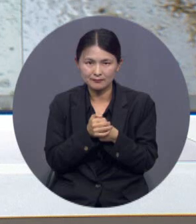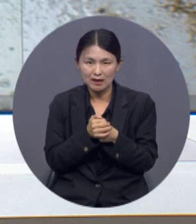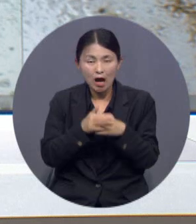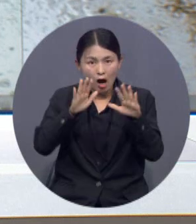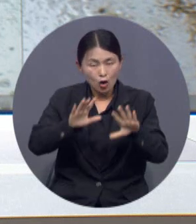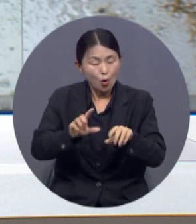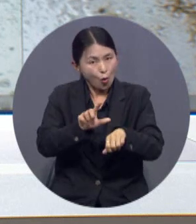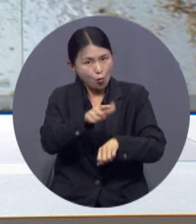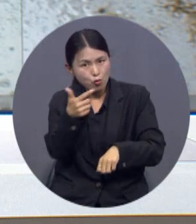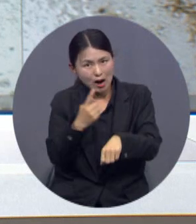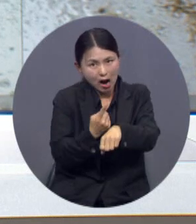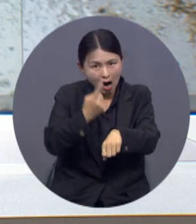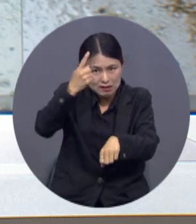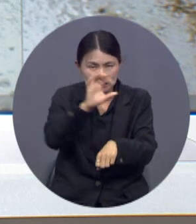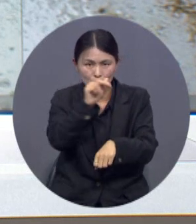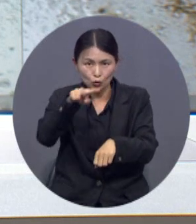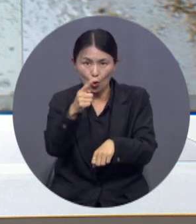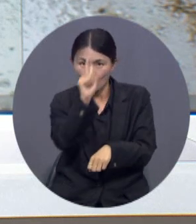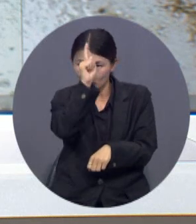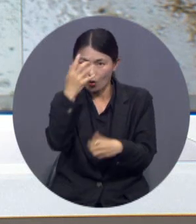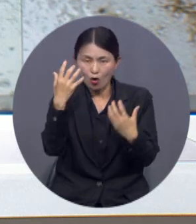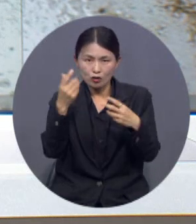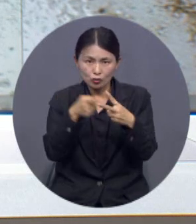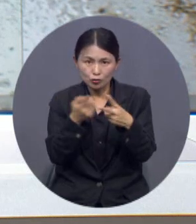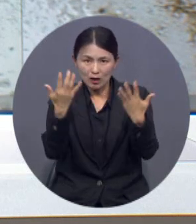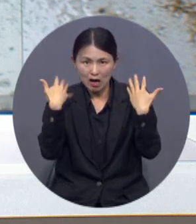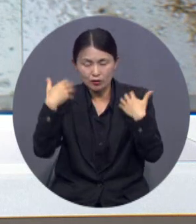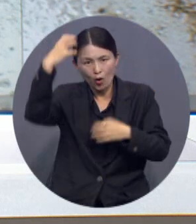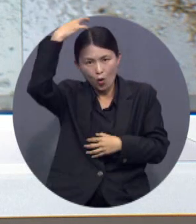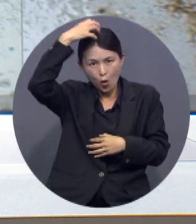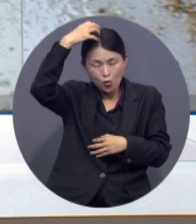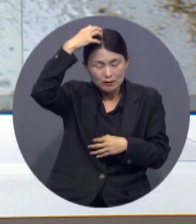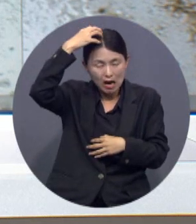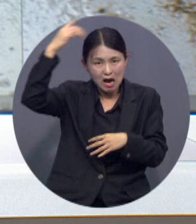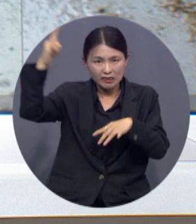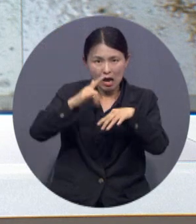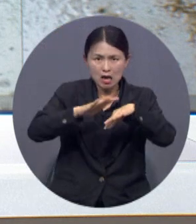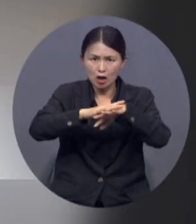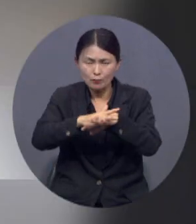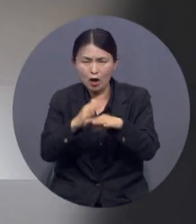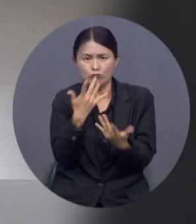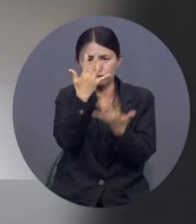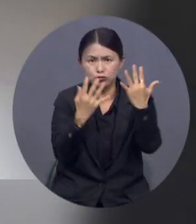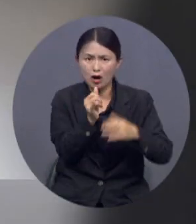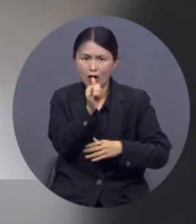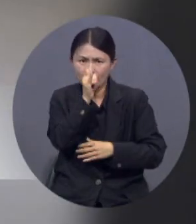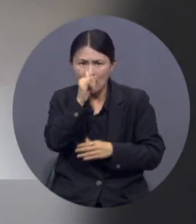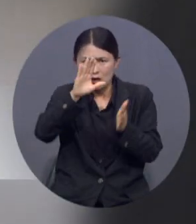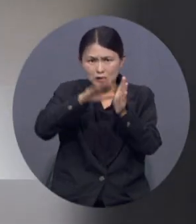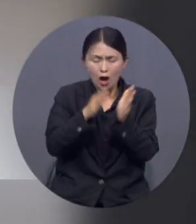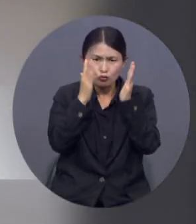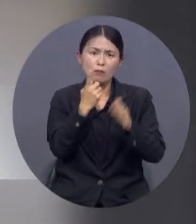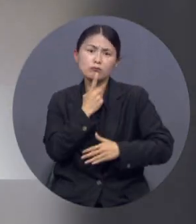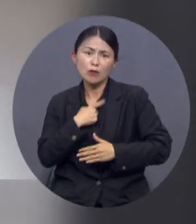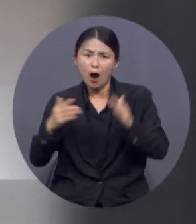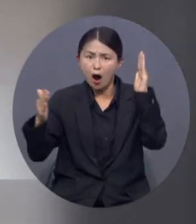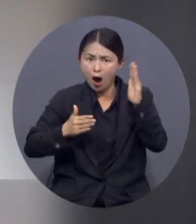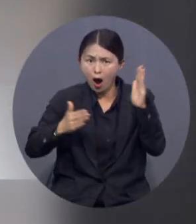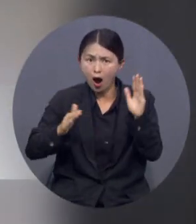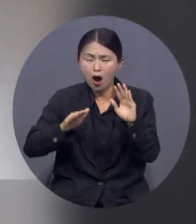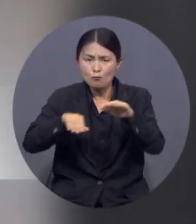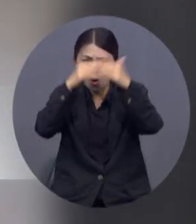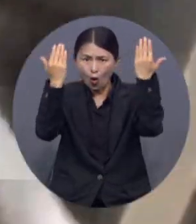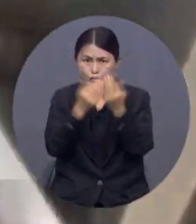오늘 오후 1시쯤 제주시 이도초등학교 옥상 태양광 설비에서 불이났습니다 당시 수업을 듣고 있던 학생들은